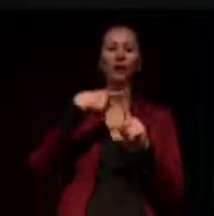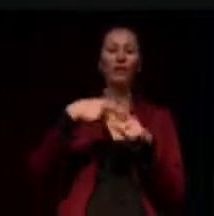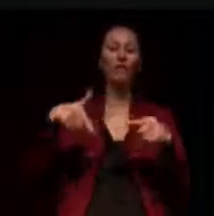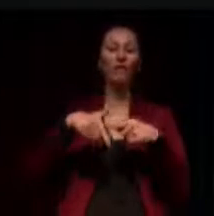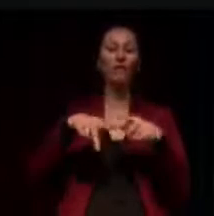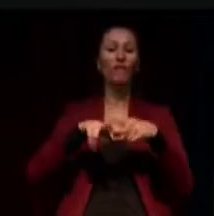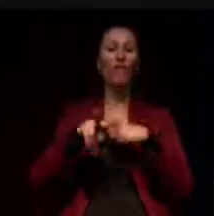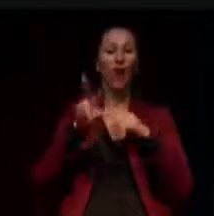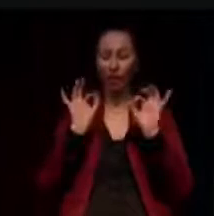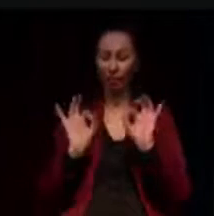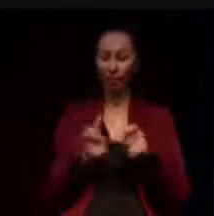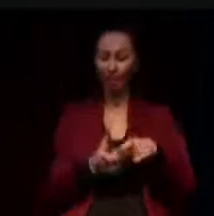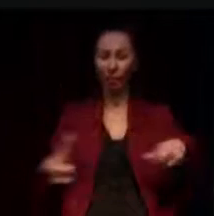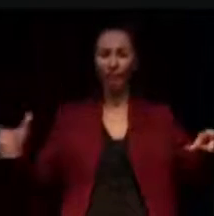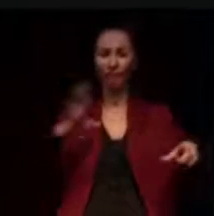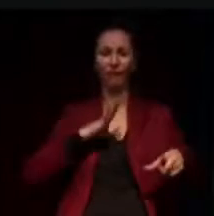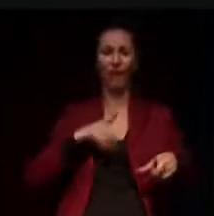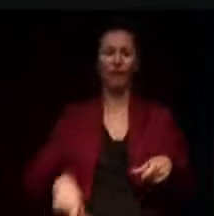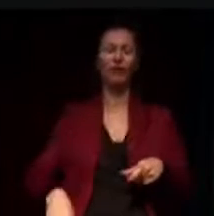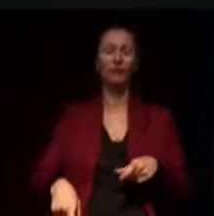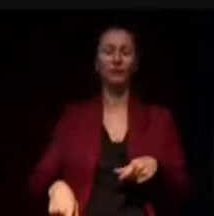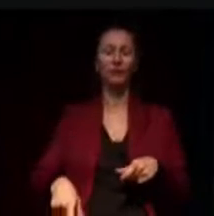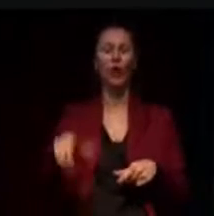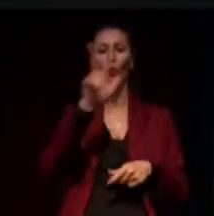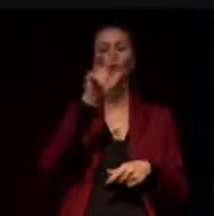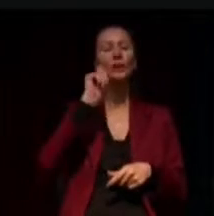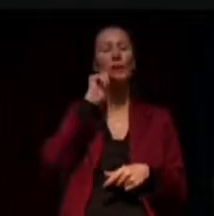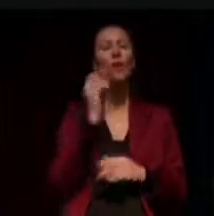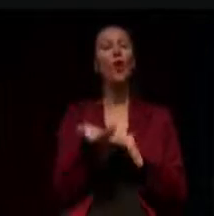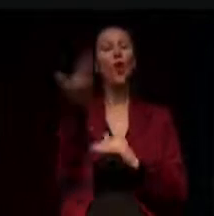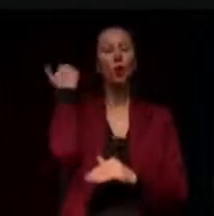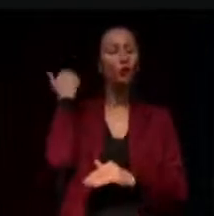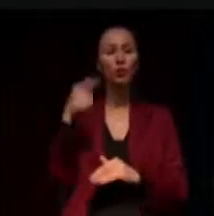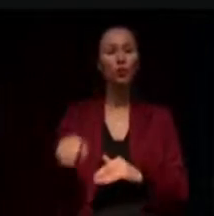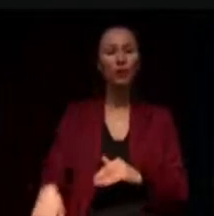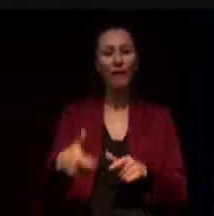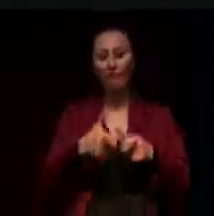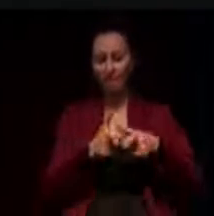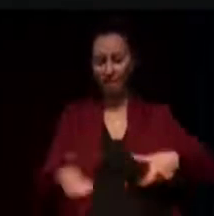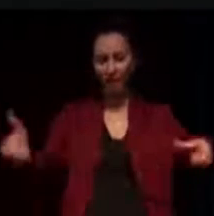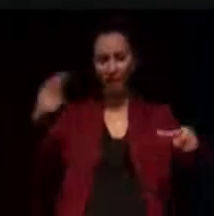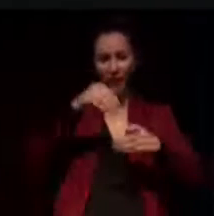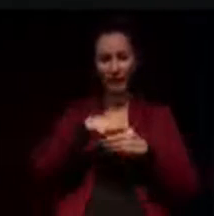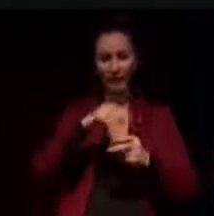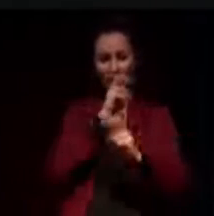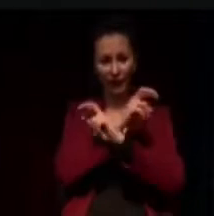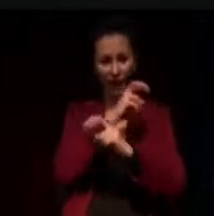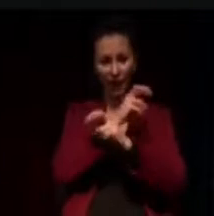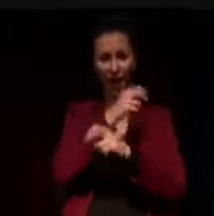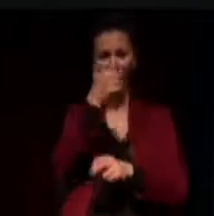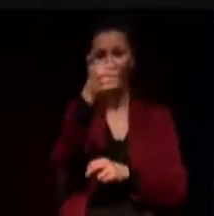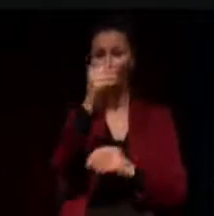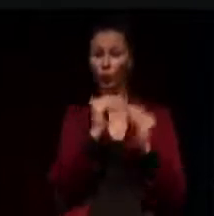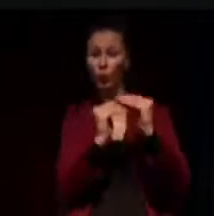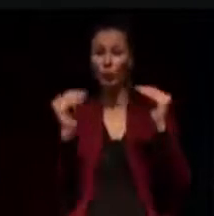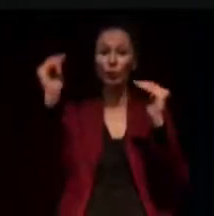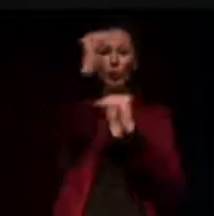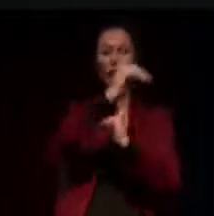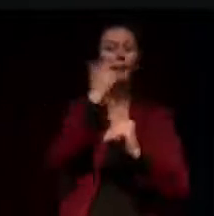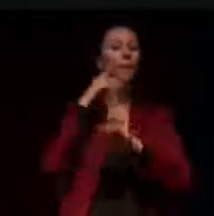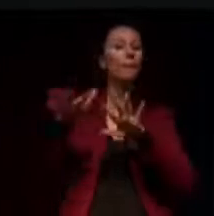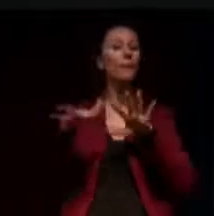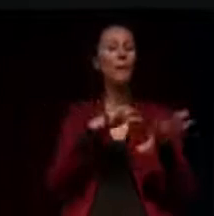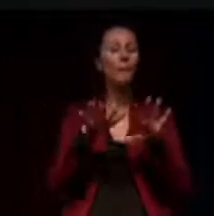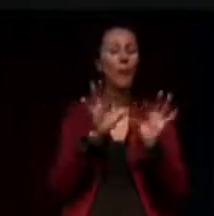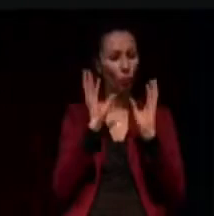var. 30 Ekim öncesinde de İzmir'deki bu aktif fay hatları 6 ve üzerinde deprem